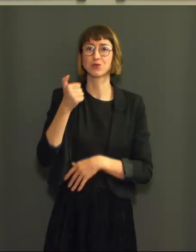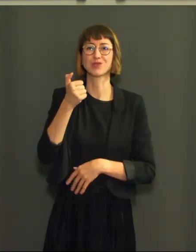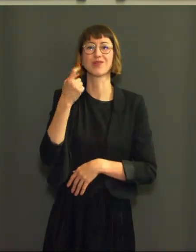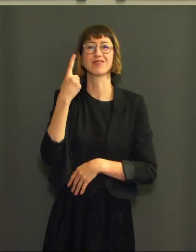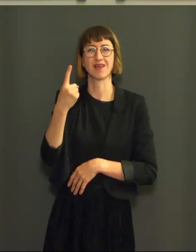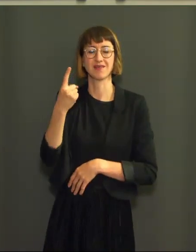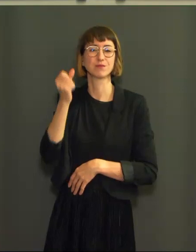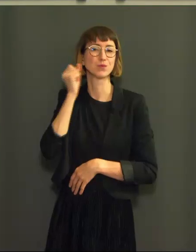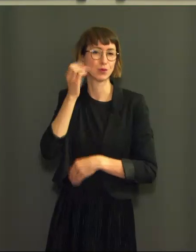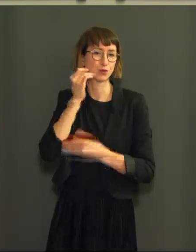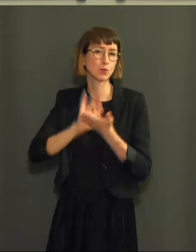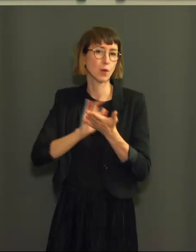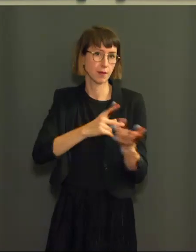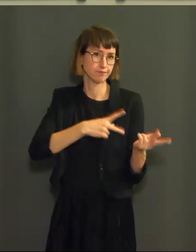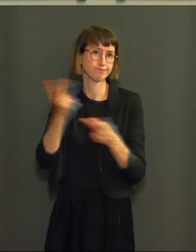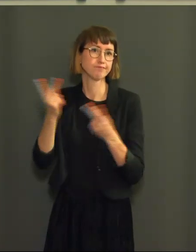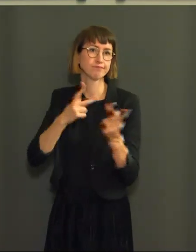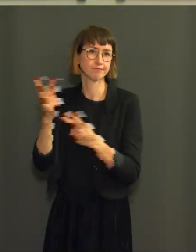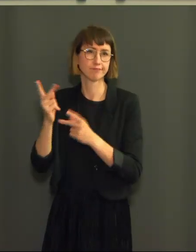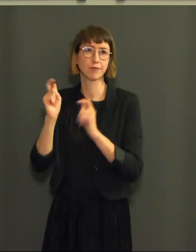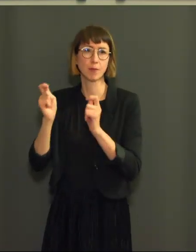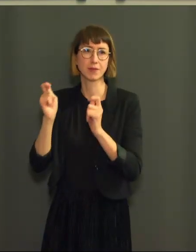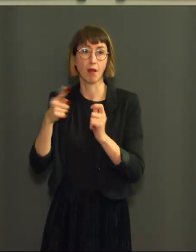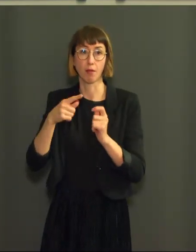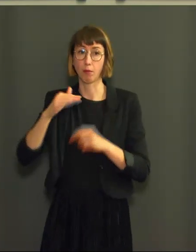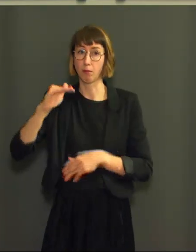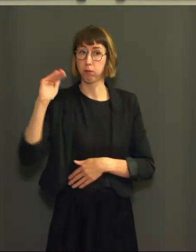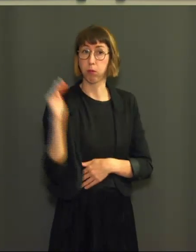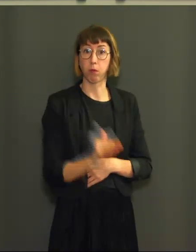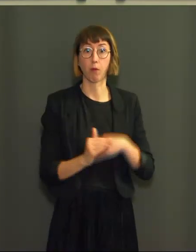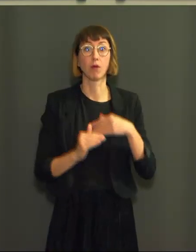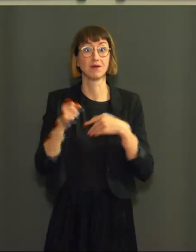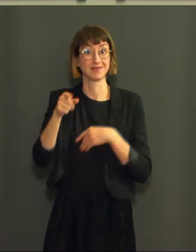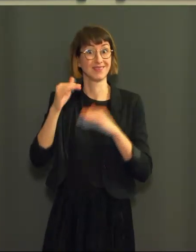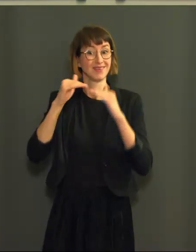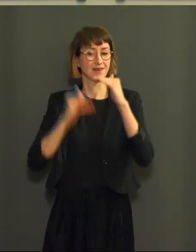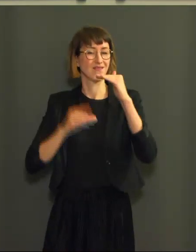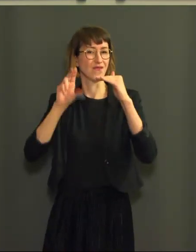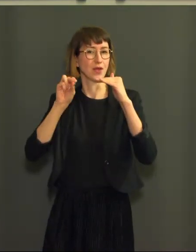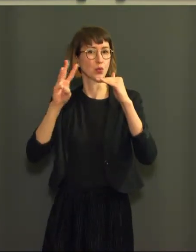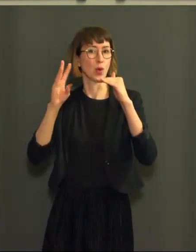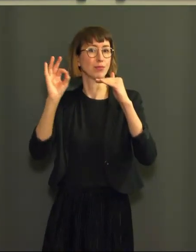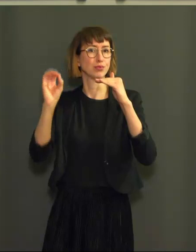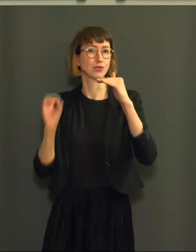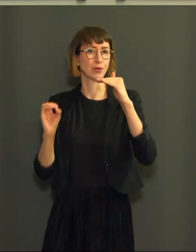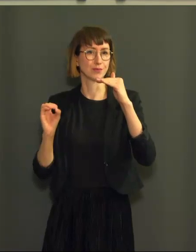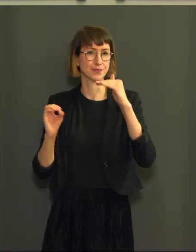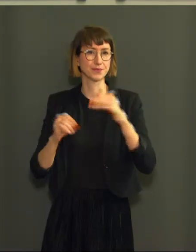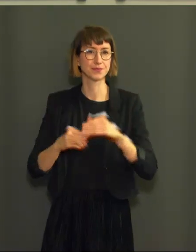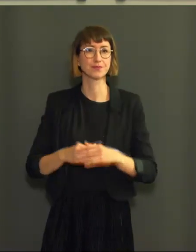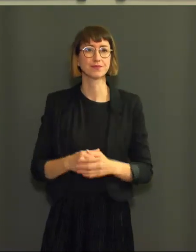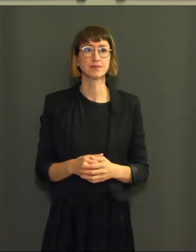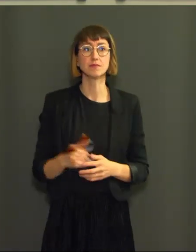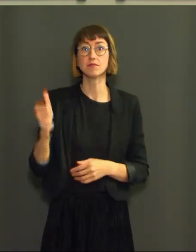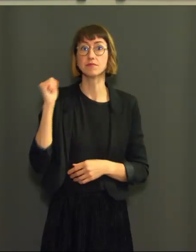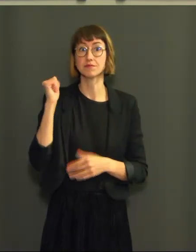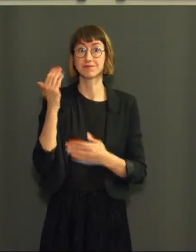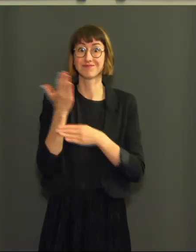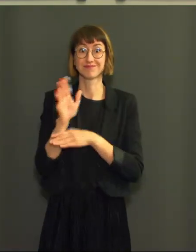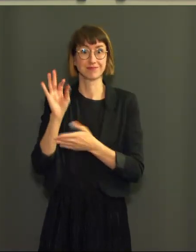jour, diminution là aussi importante de 23%. Hier, par exemple, un jour emblématique,